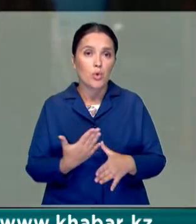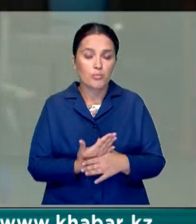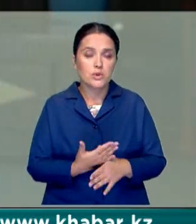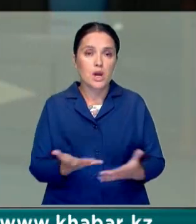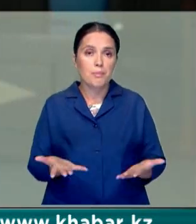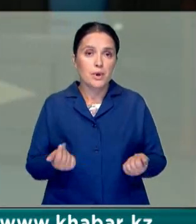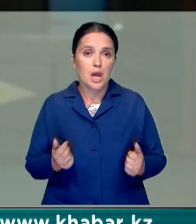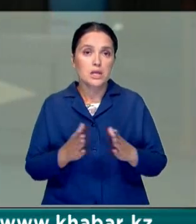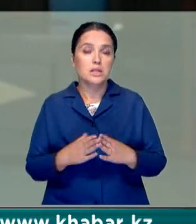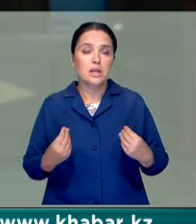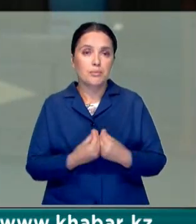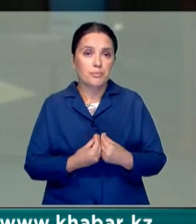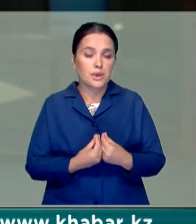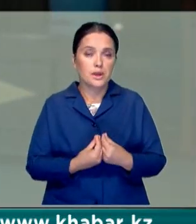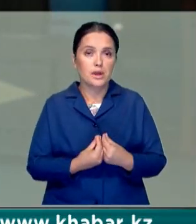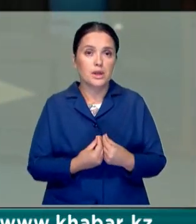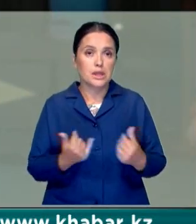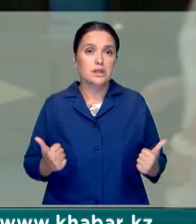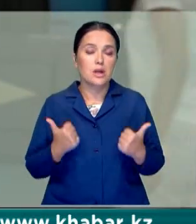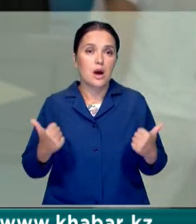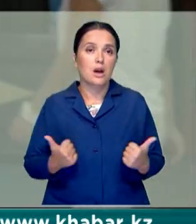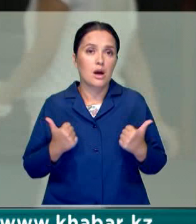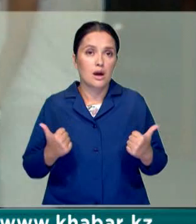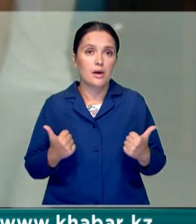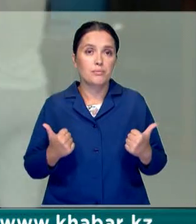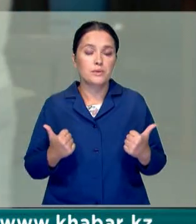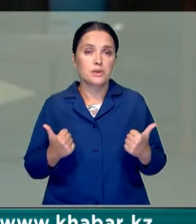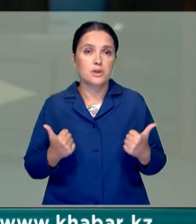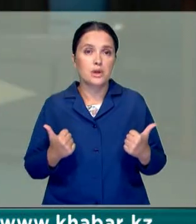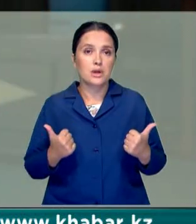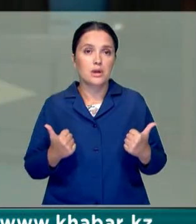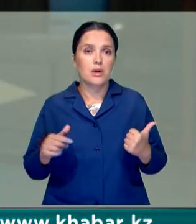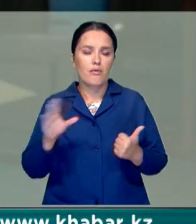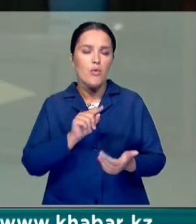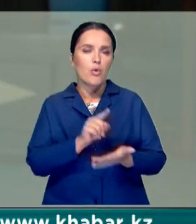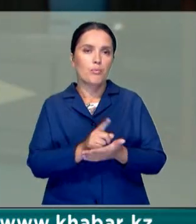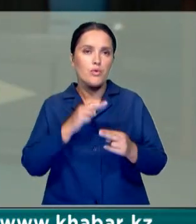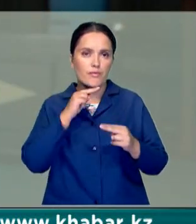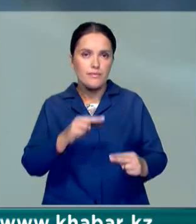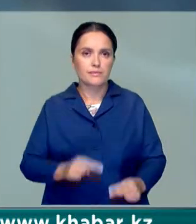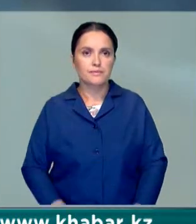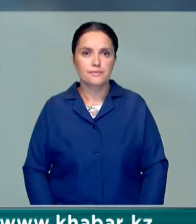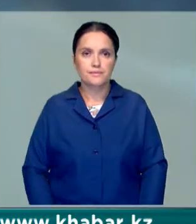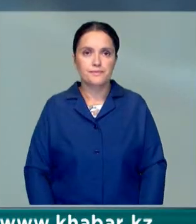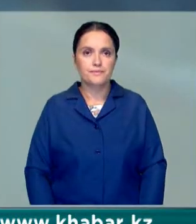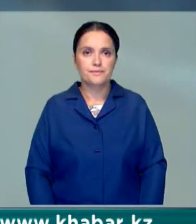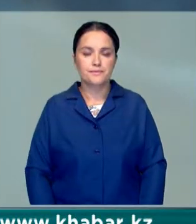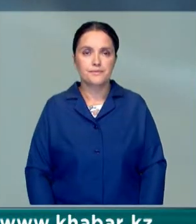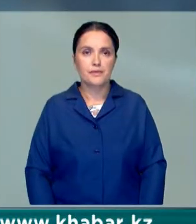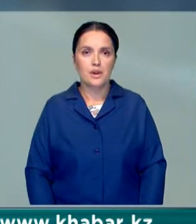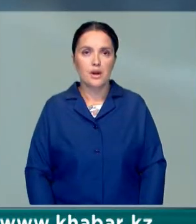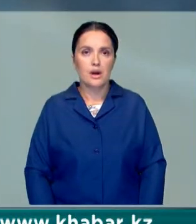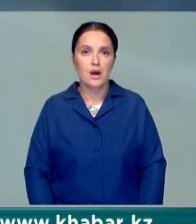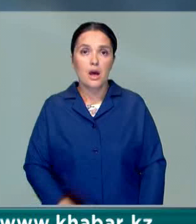принимаем семьи и стараемся никого не оставлять без внимания. Теперь горожанам